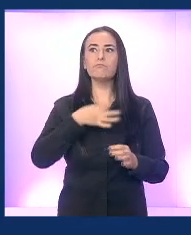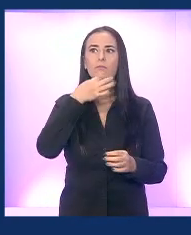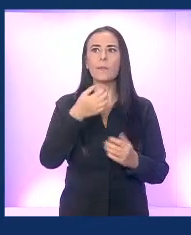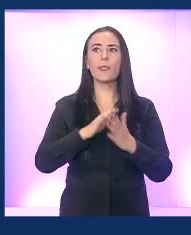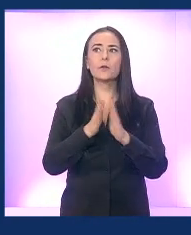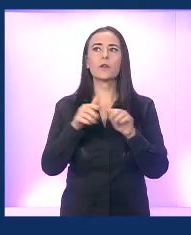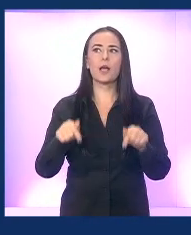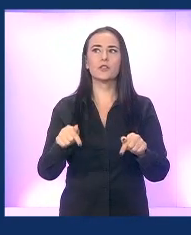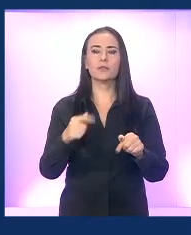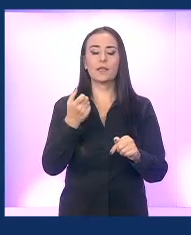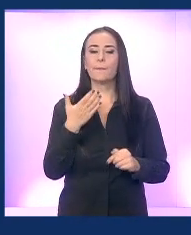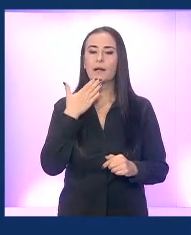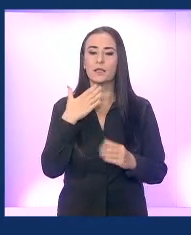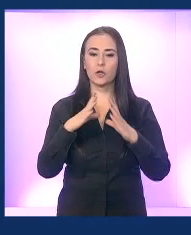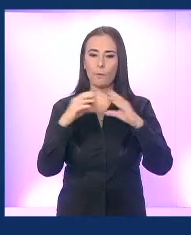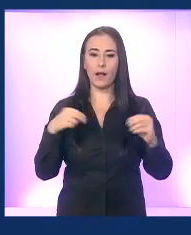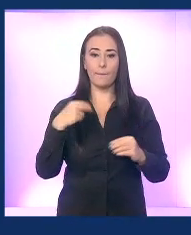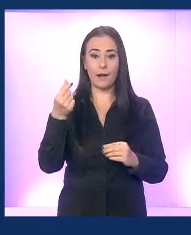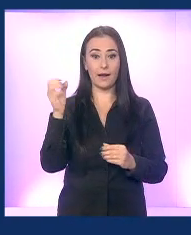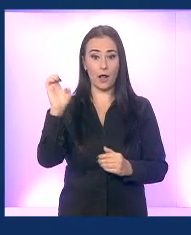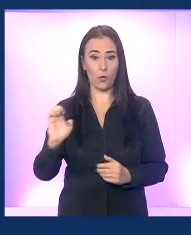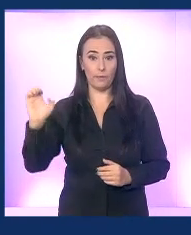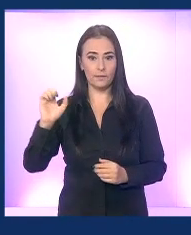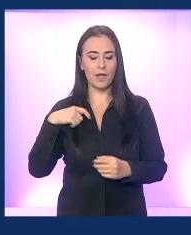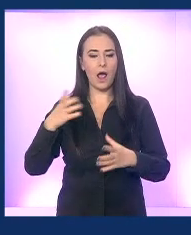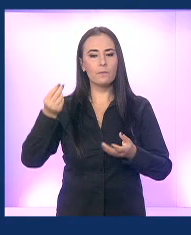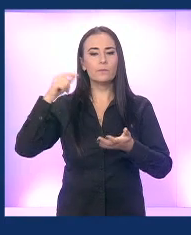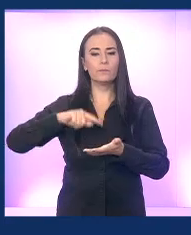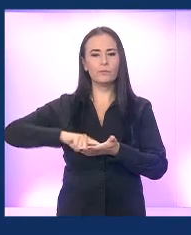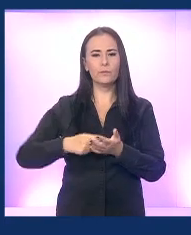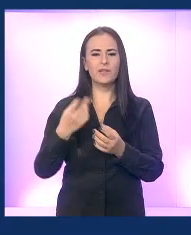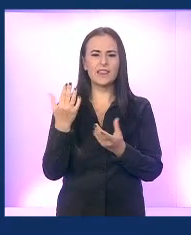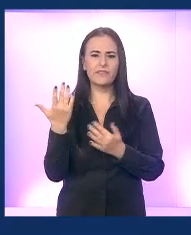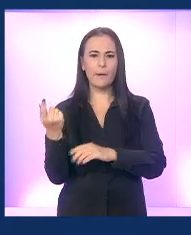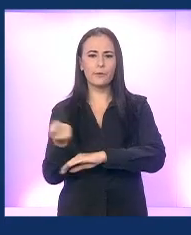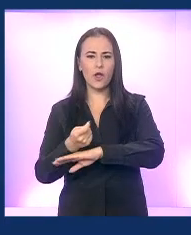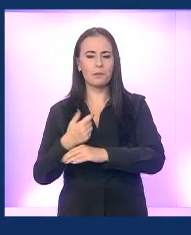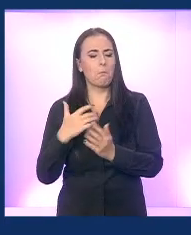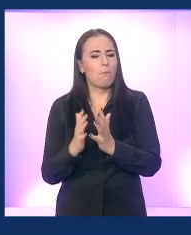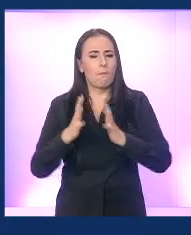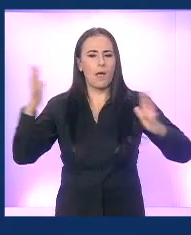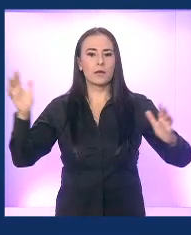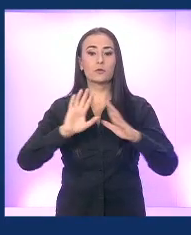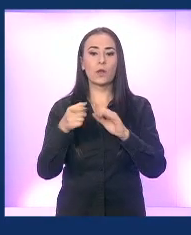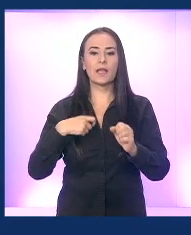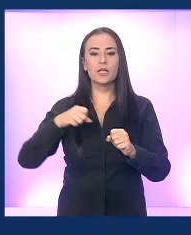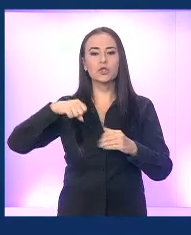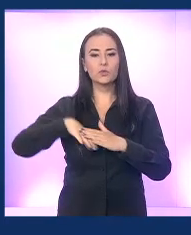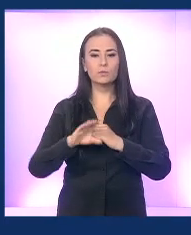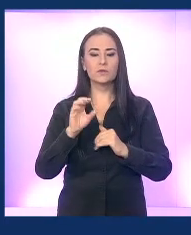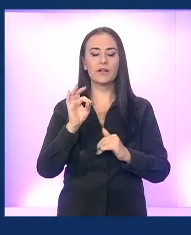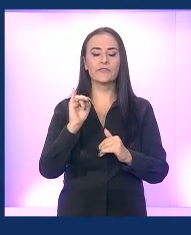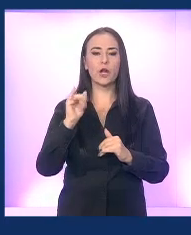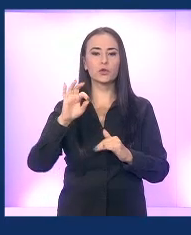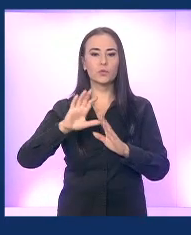de binevenite, pentru că, din păcate, România, cu banii europeni, a investit în câteva proiecte mari, dar restul infrastructurii a avut de suferit.